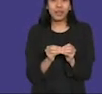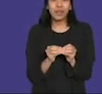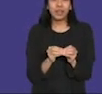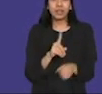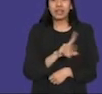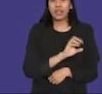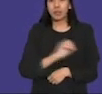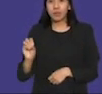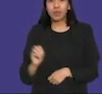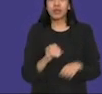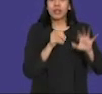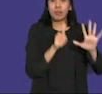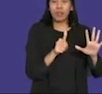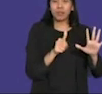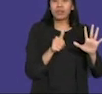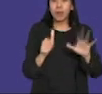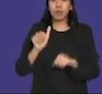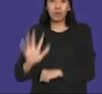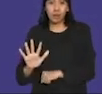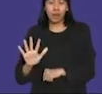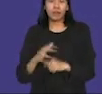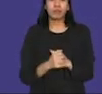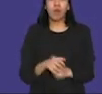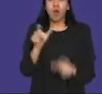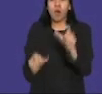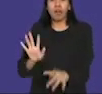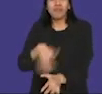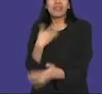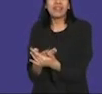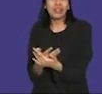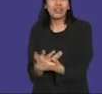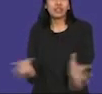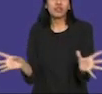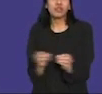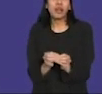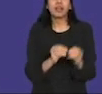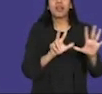1665 orang meninggal 831